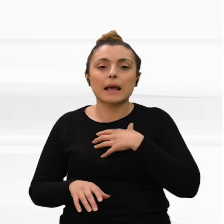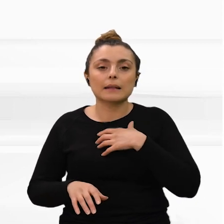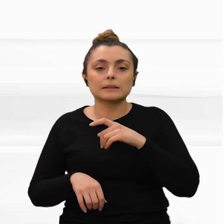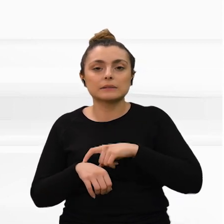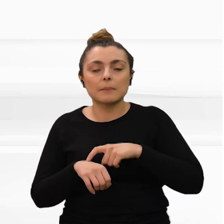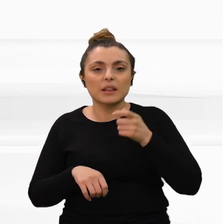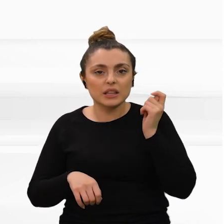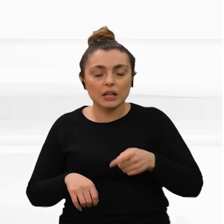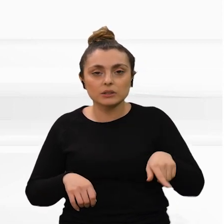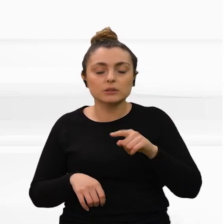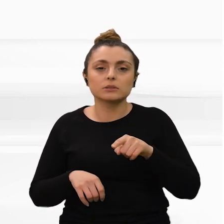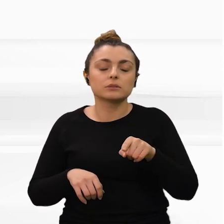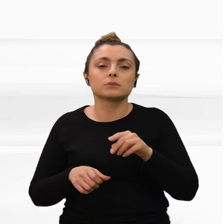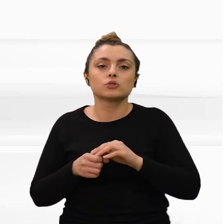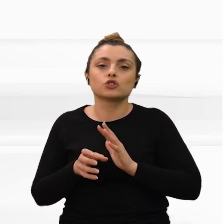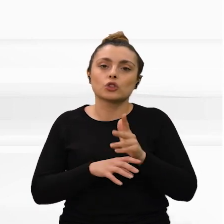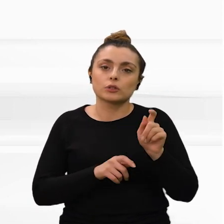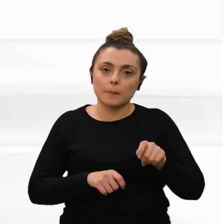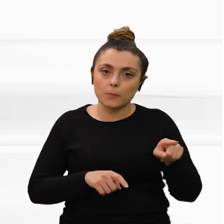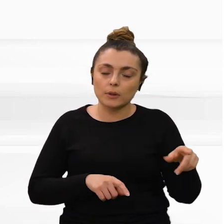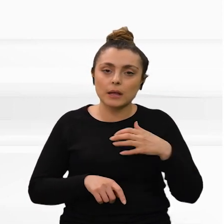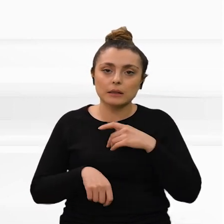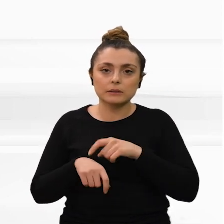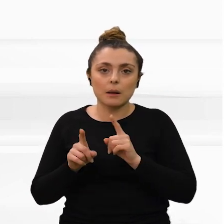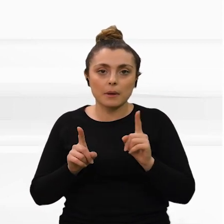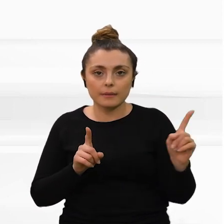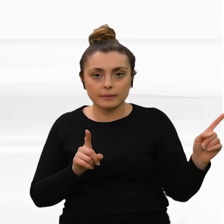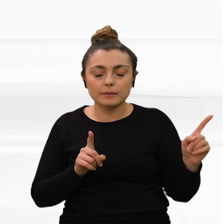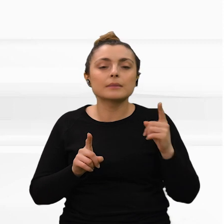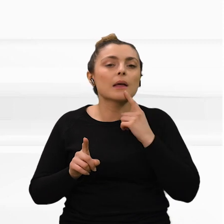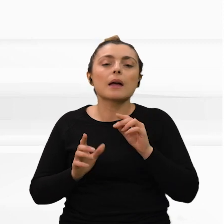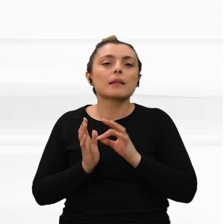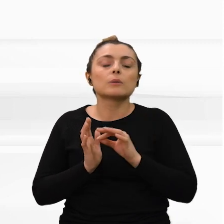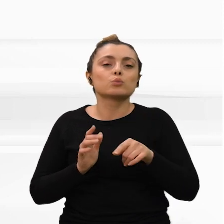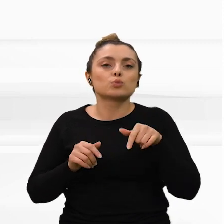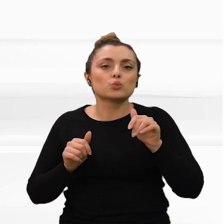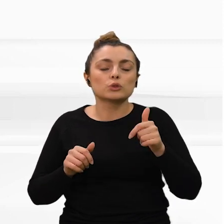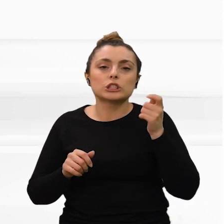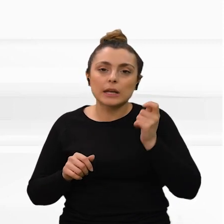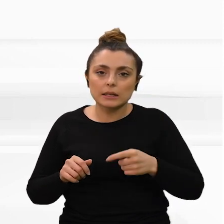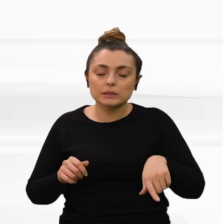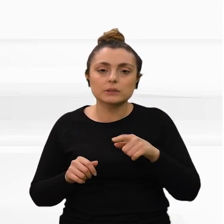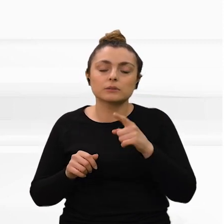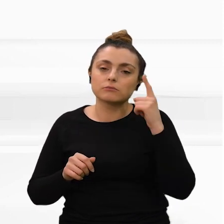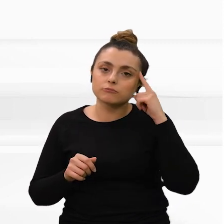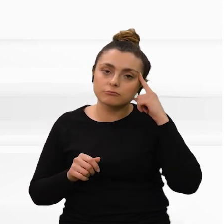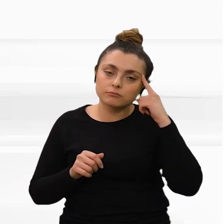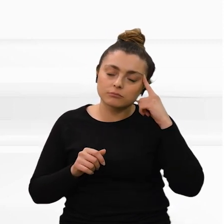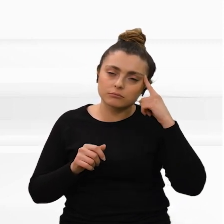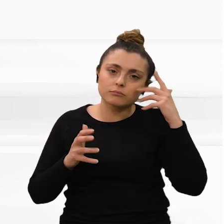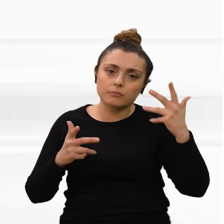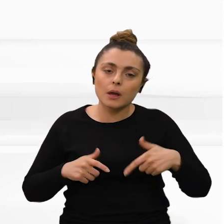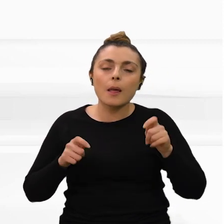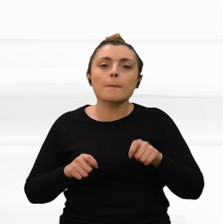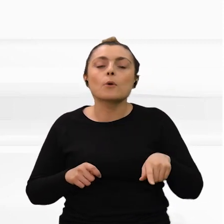onları kendi döneminin gerçekliğini süzgecinden geçiriyor kendi döneminin yani bugünün gerçekliğinin süzgecinden